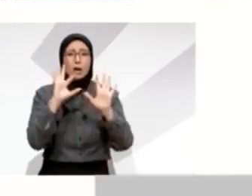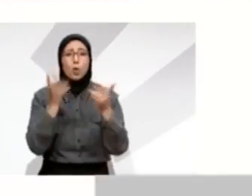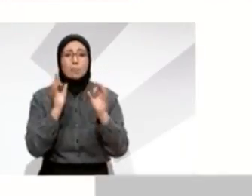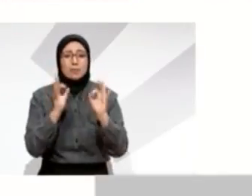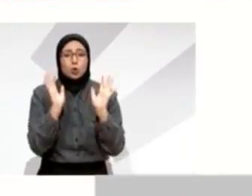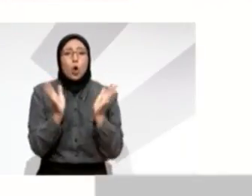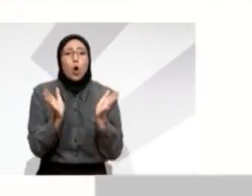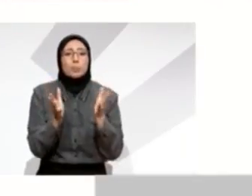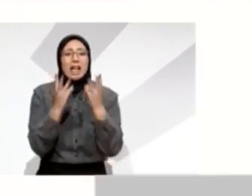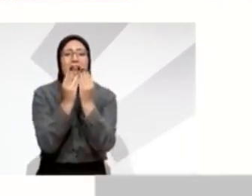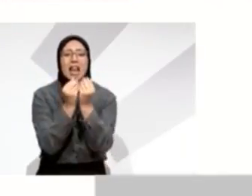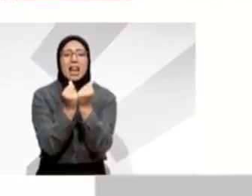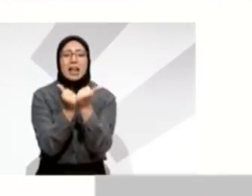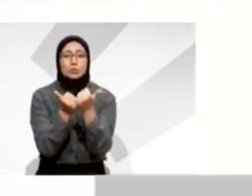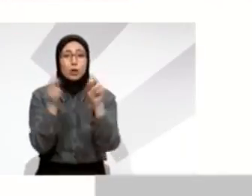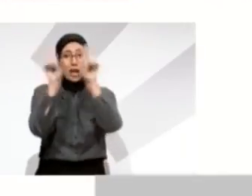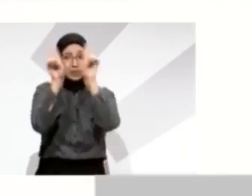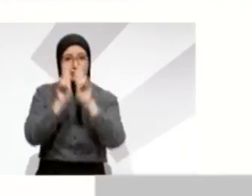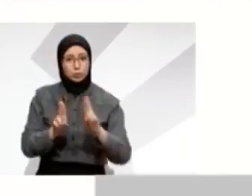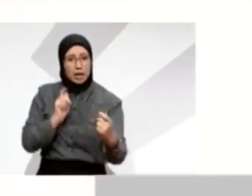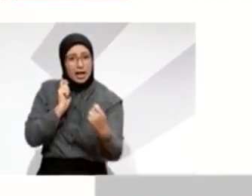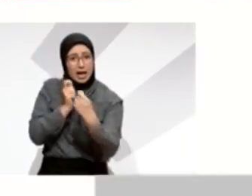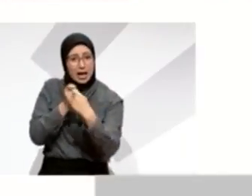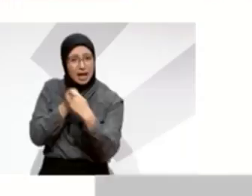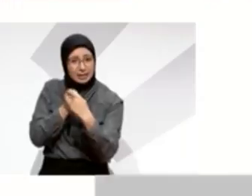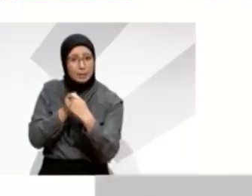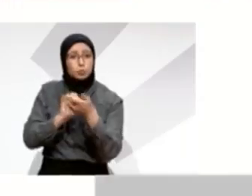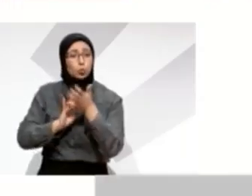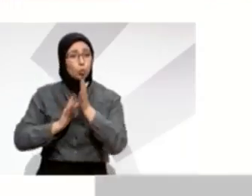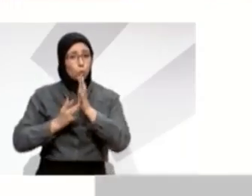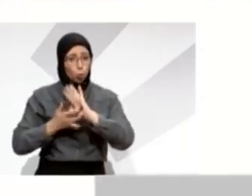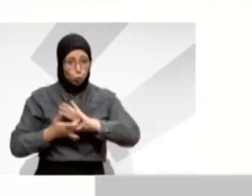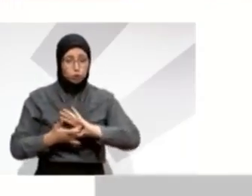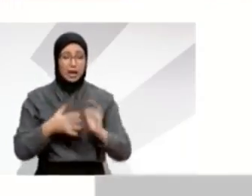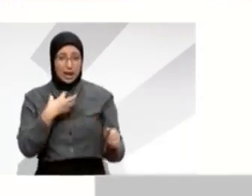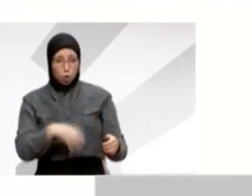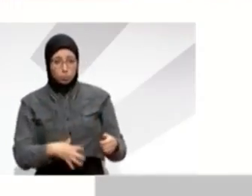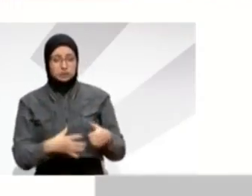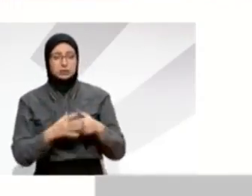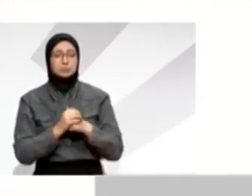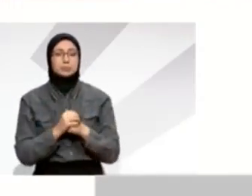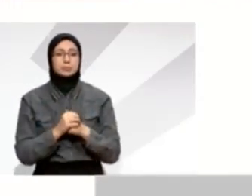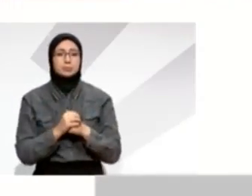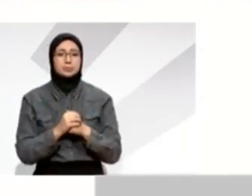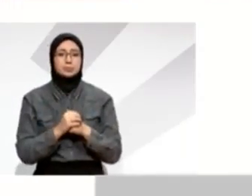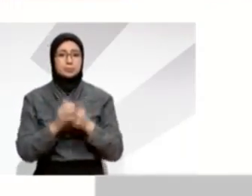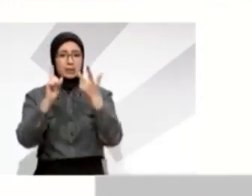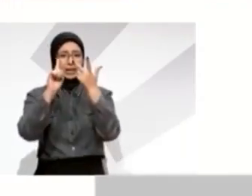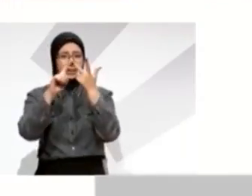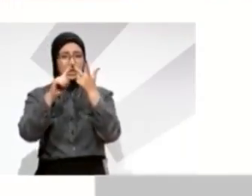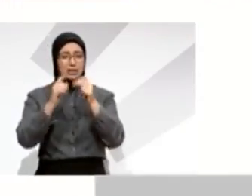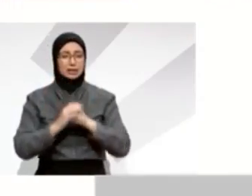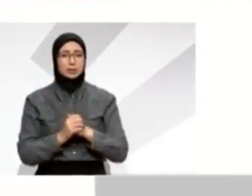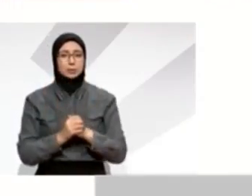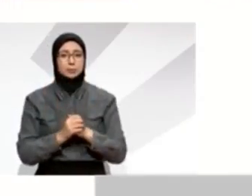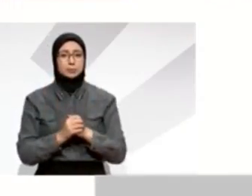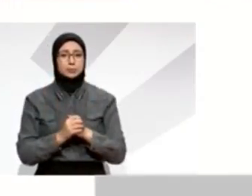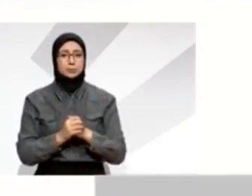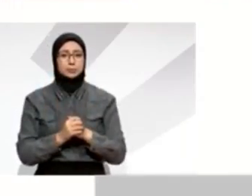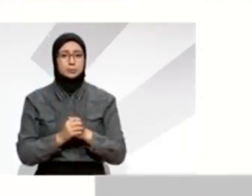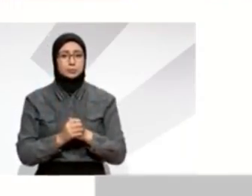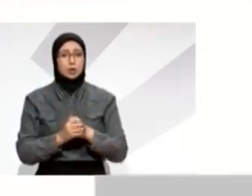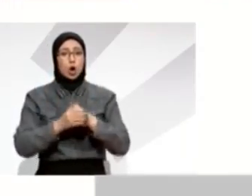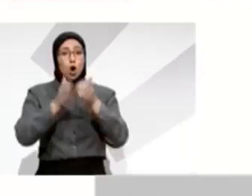ذات مواصفات دوليه بكل بالحمام الجديده ثالثا العمل الاحداث